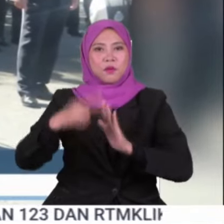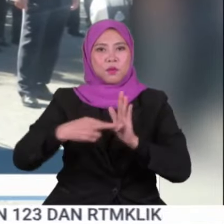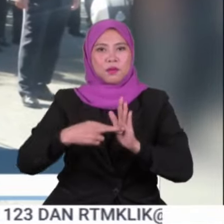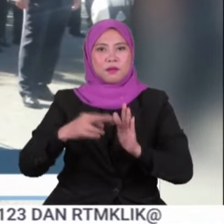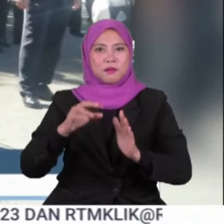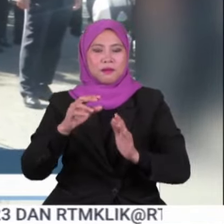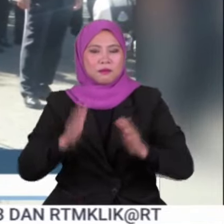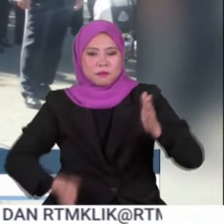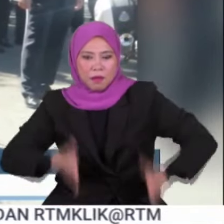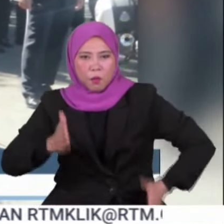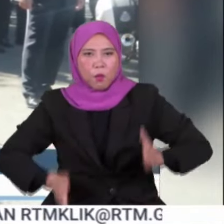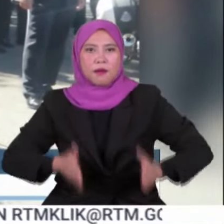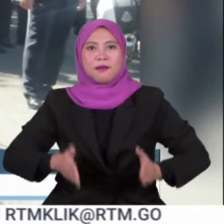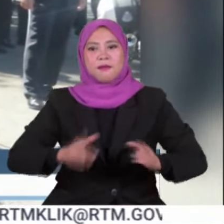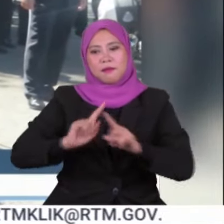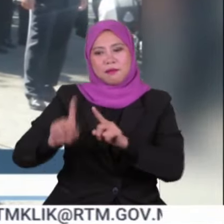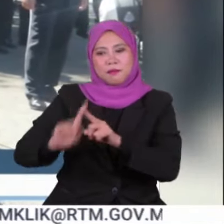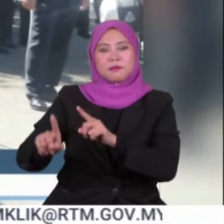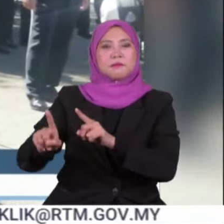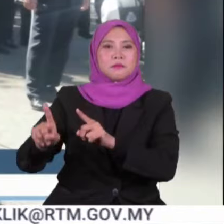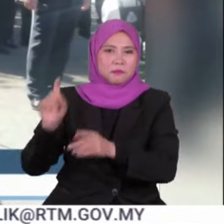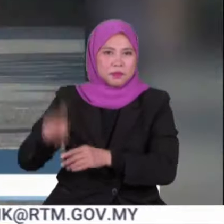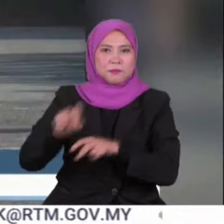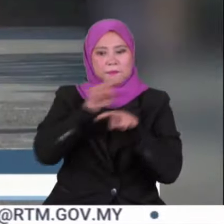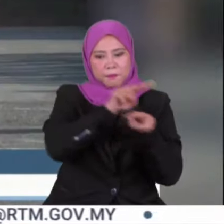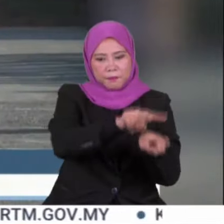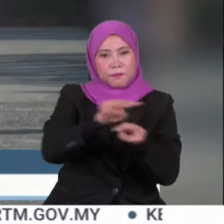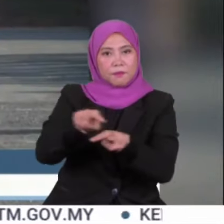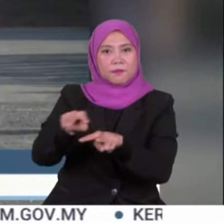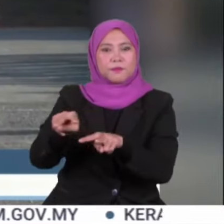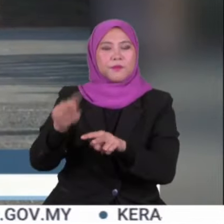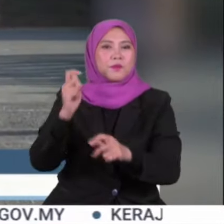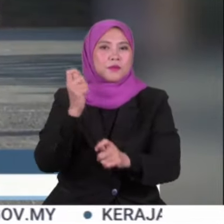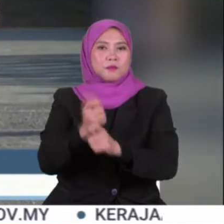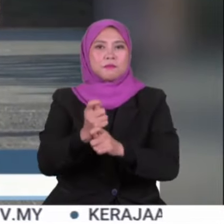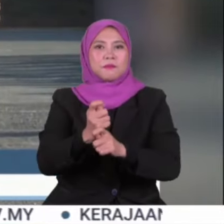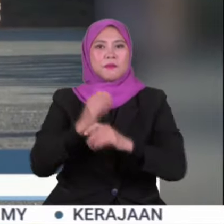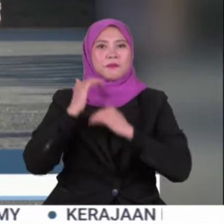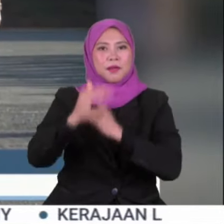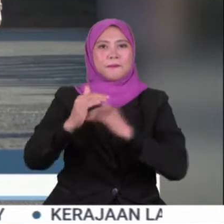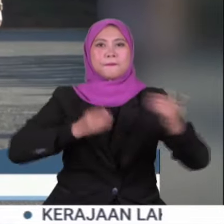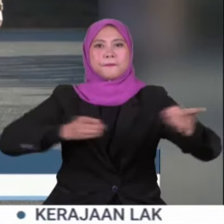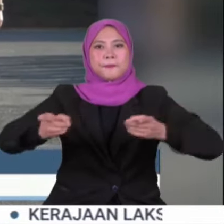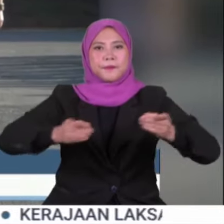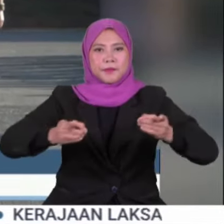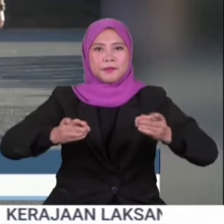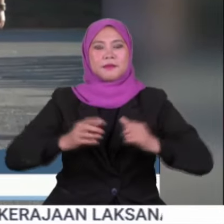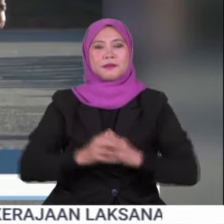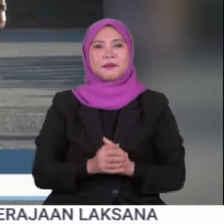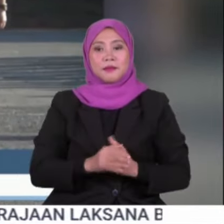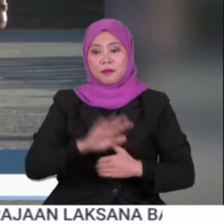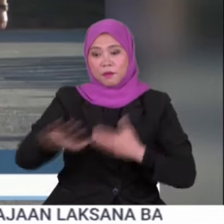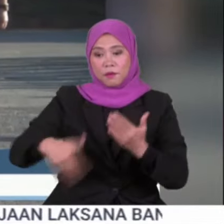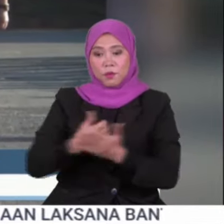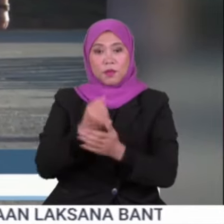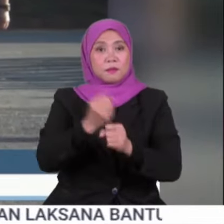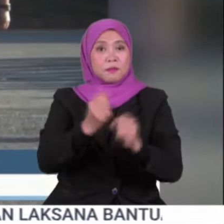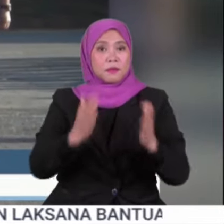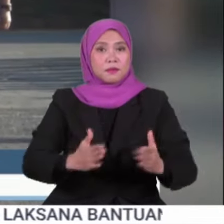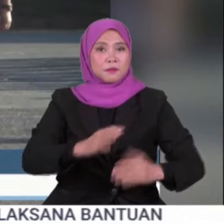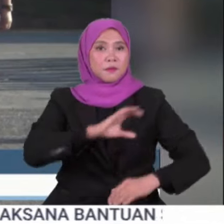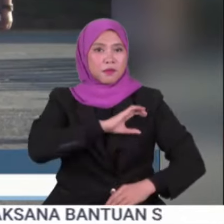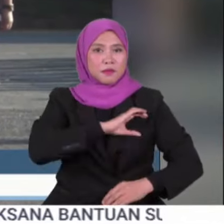kawat pemeriksaan kit and barrack dari masa ke masa bagi mengekalkan tahap disiplin. Semua anggota juga